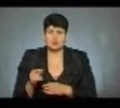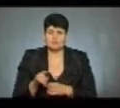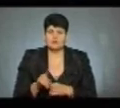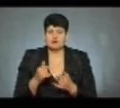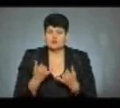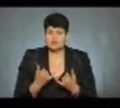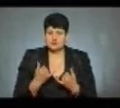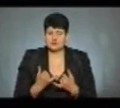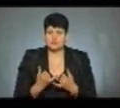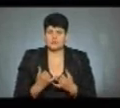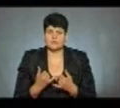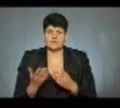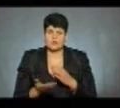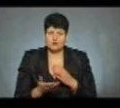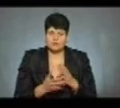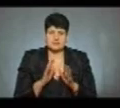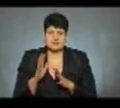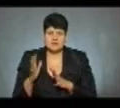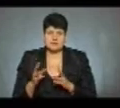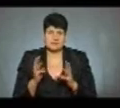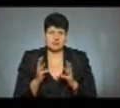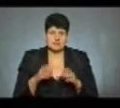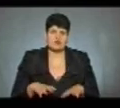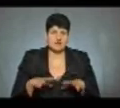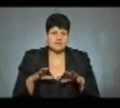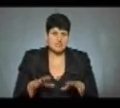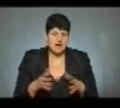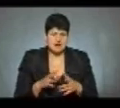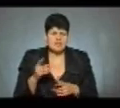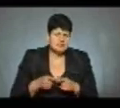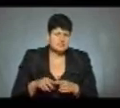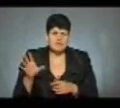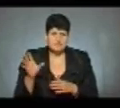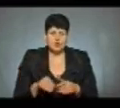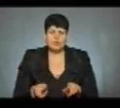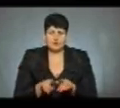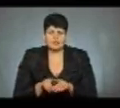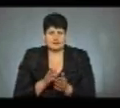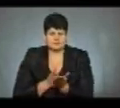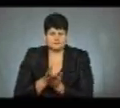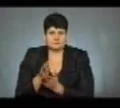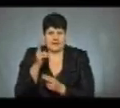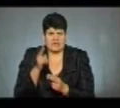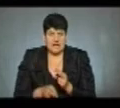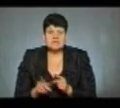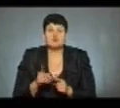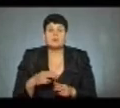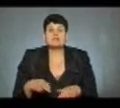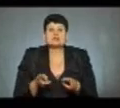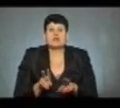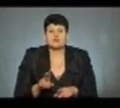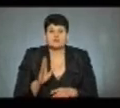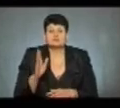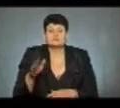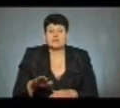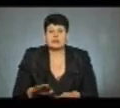сьогодні вирубуються ліси, пожежі в Австралії, і все це веде до одного кінця. А що ми залишимо наступному поколінню? Тому